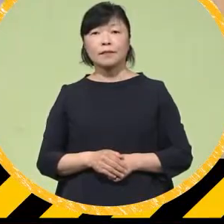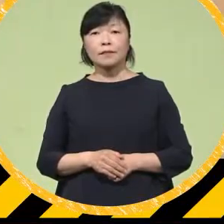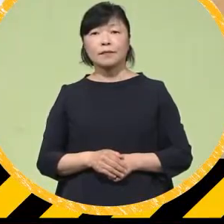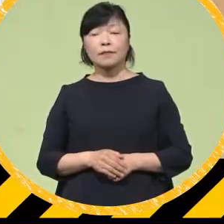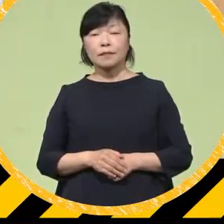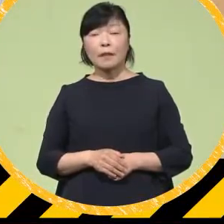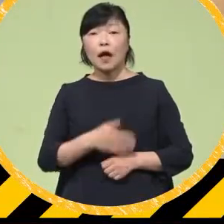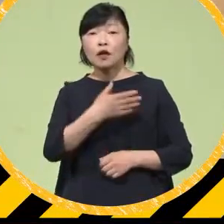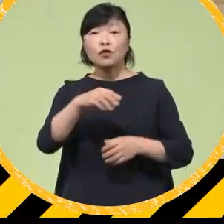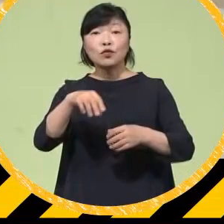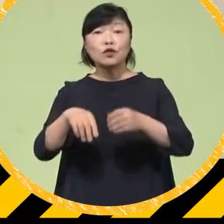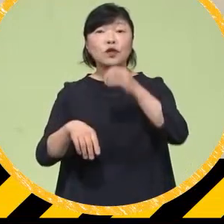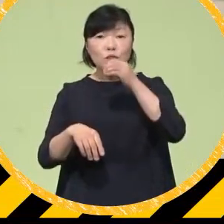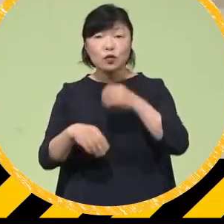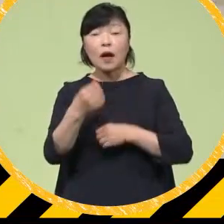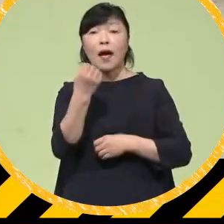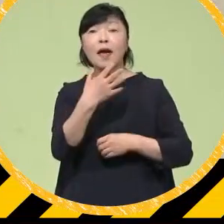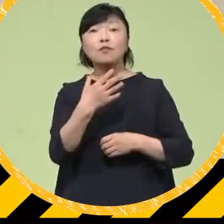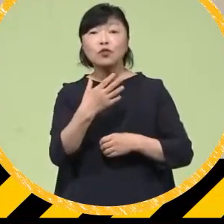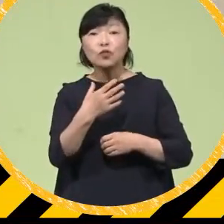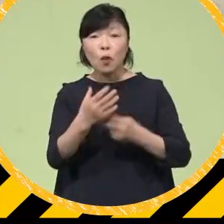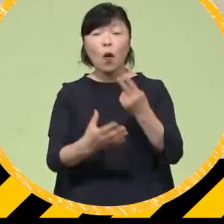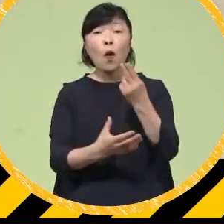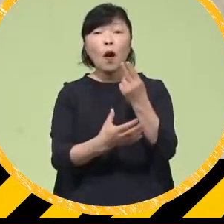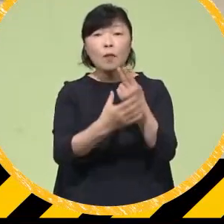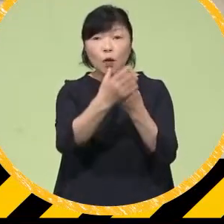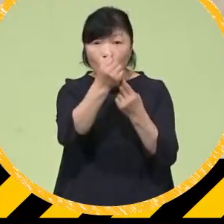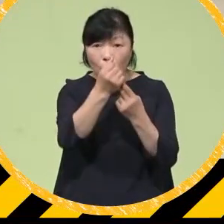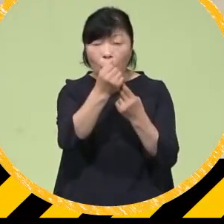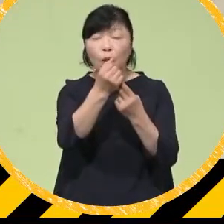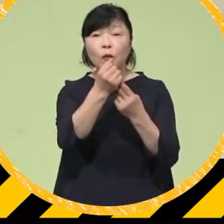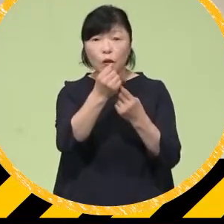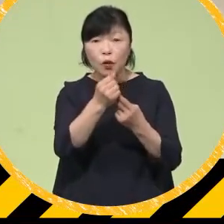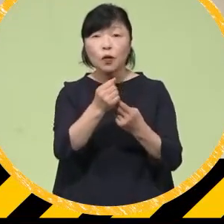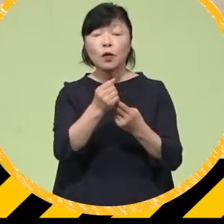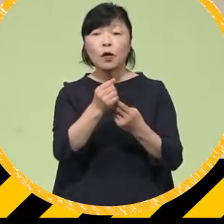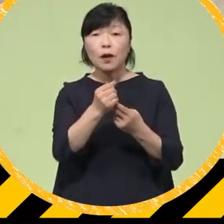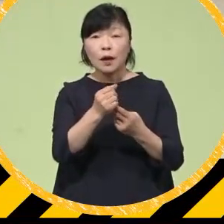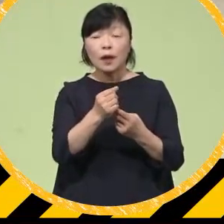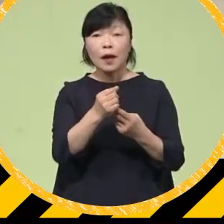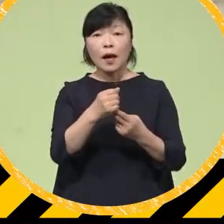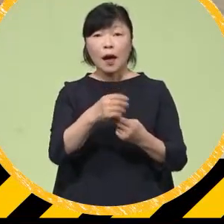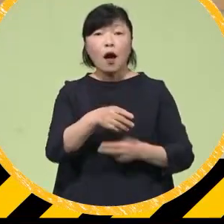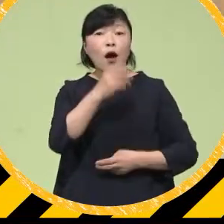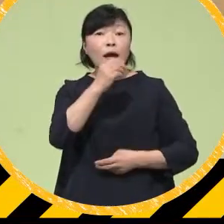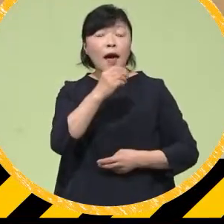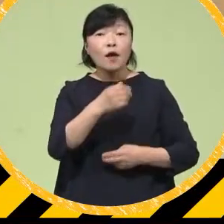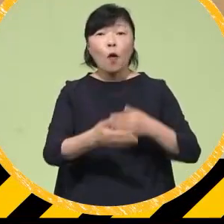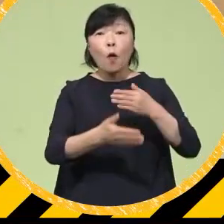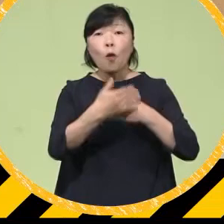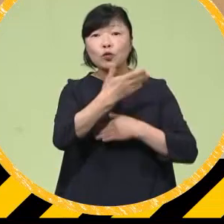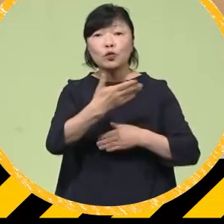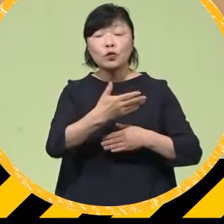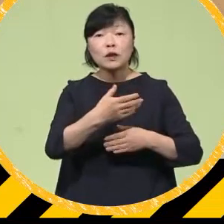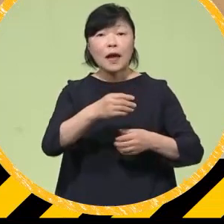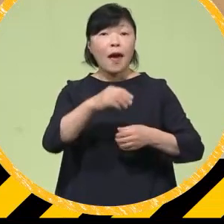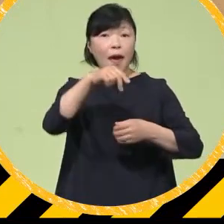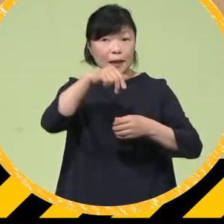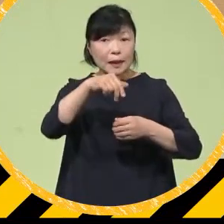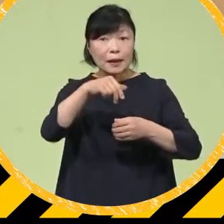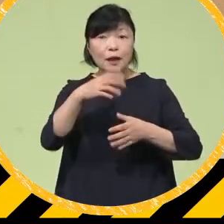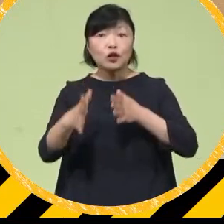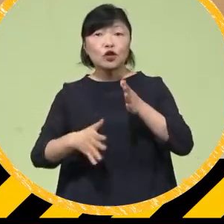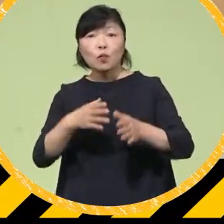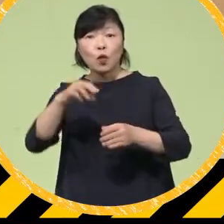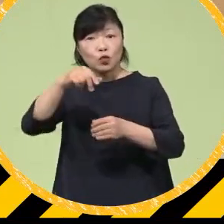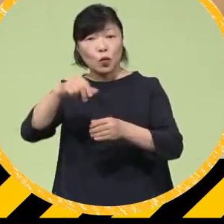はい、水分や塩分を、うん、水分と塩分を同時に補給できる経口補水液や、うん、スポーツドリンクなどが